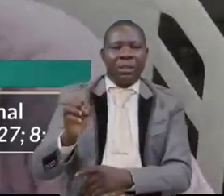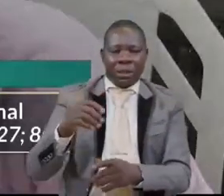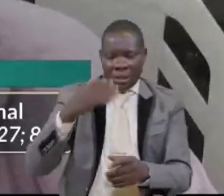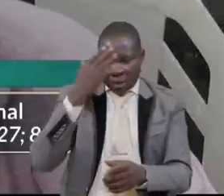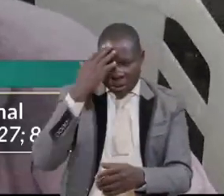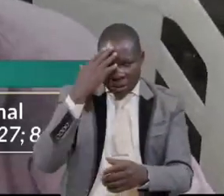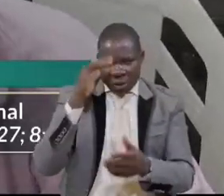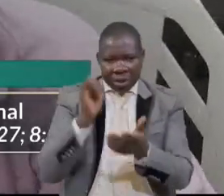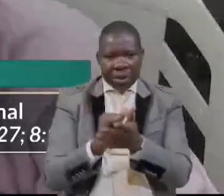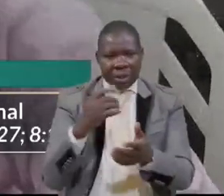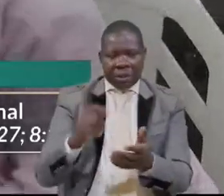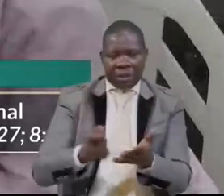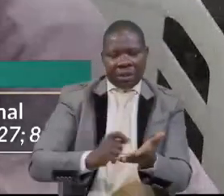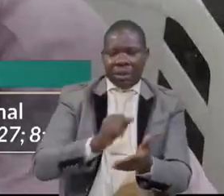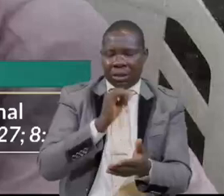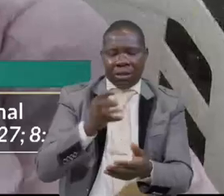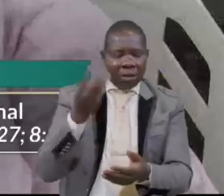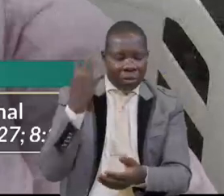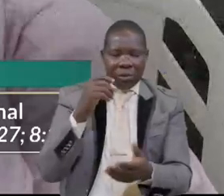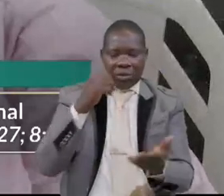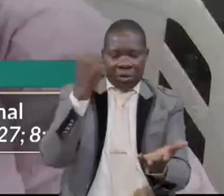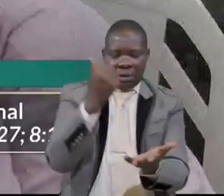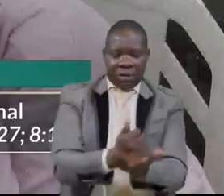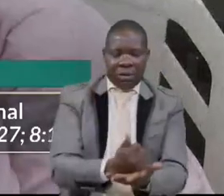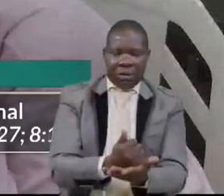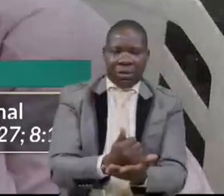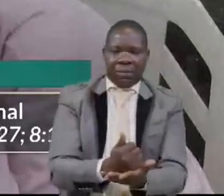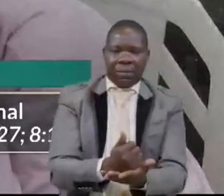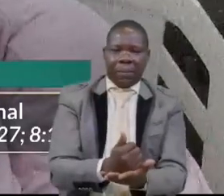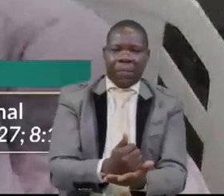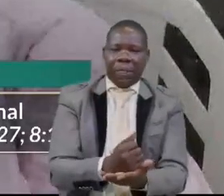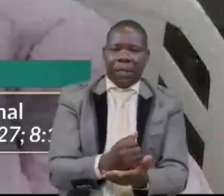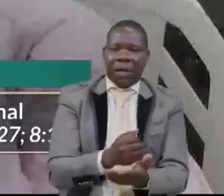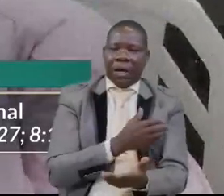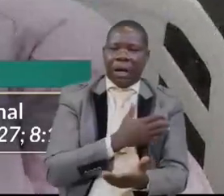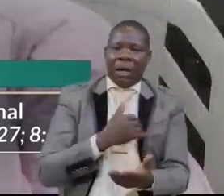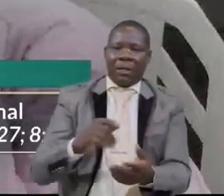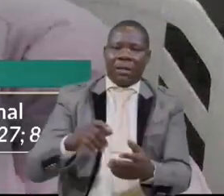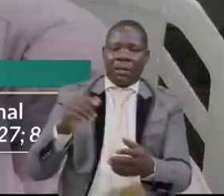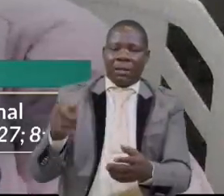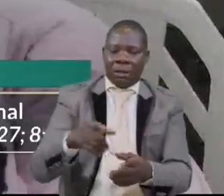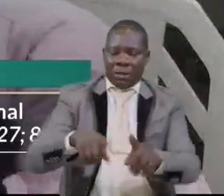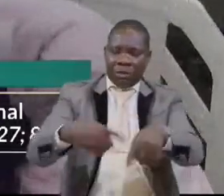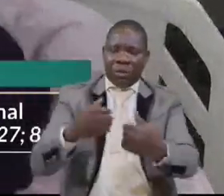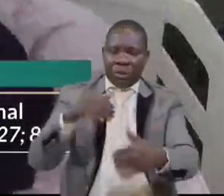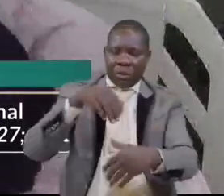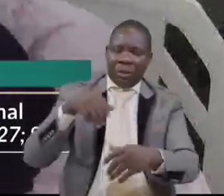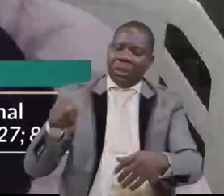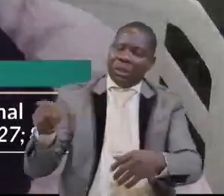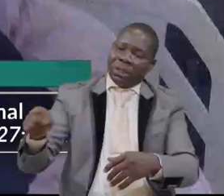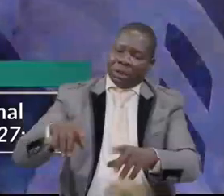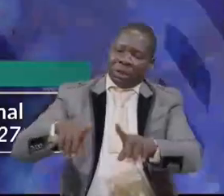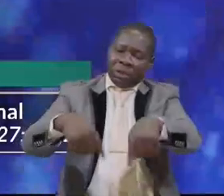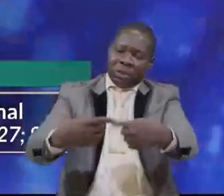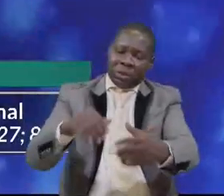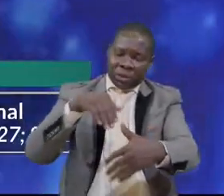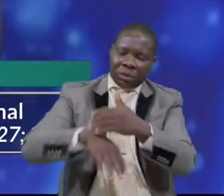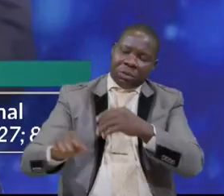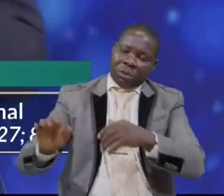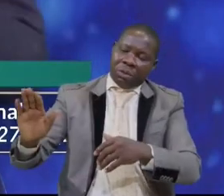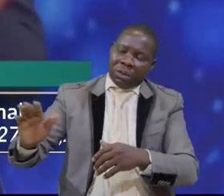était écrit, il se retira dans sa maison où les fenêtres de la